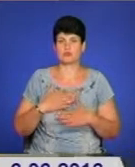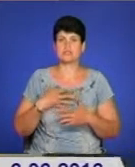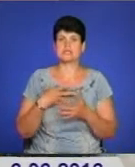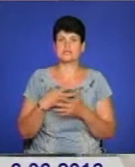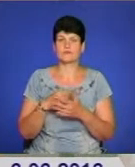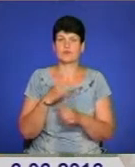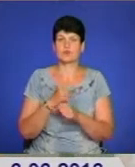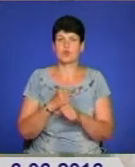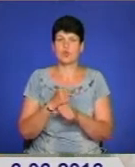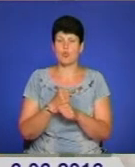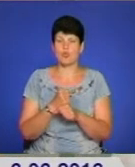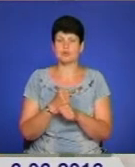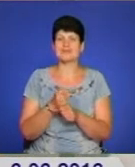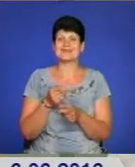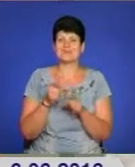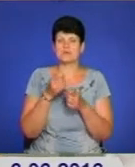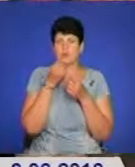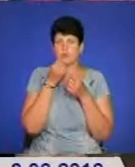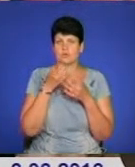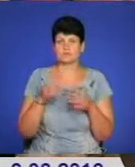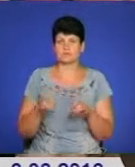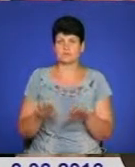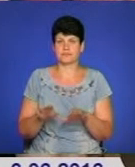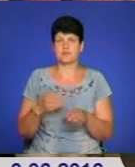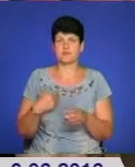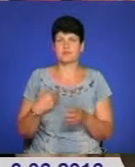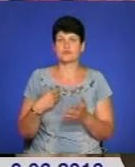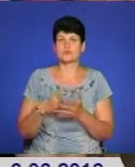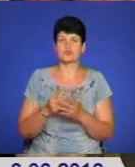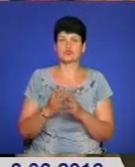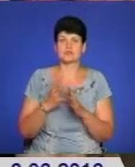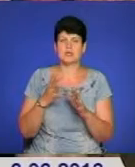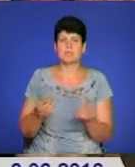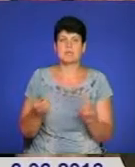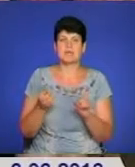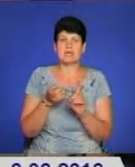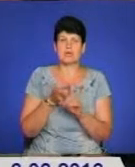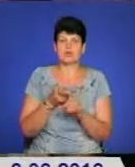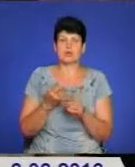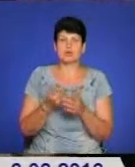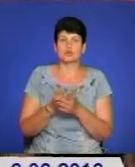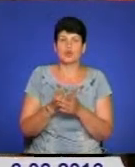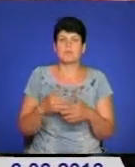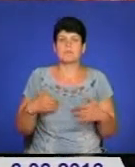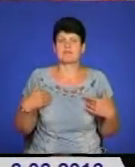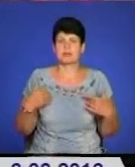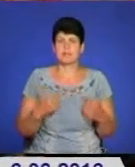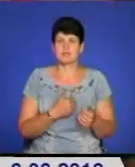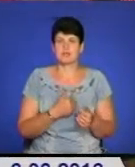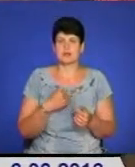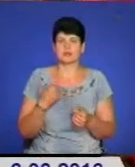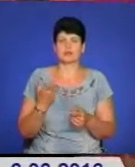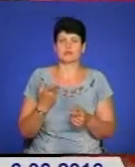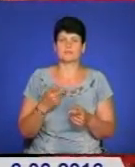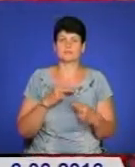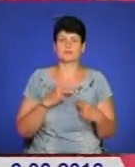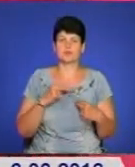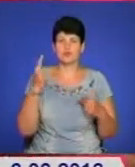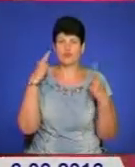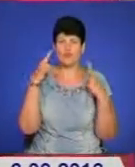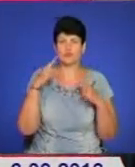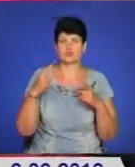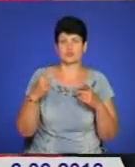і приходили до неї дійсно з позитивом. А ми, в свою чергу, теж приєднуємося до привітань. Бажаємо колегам творчих злетів і